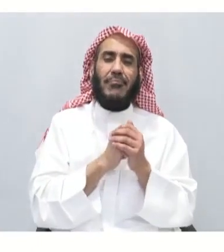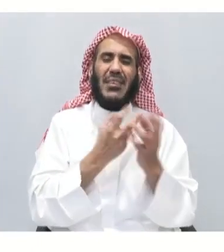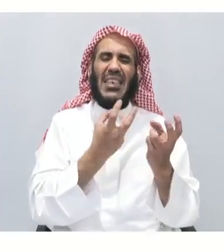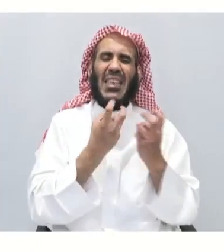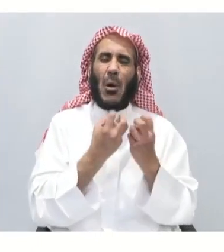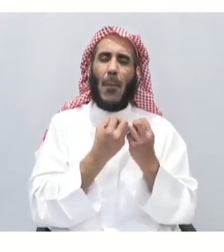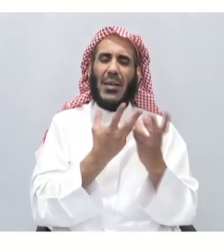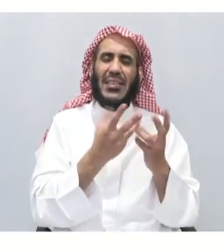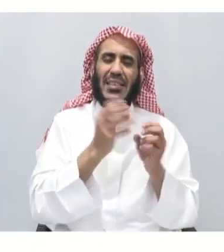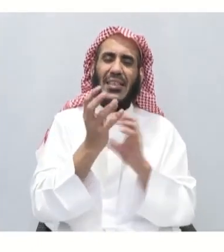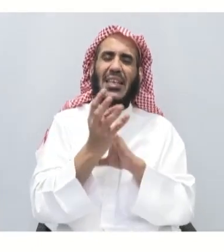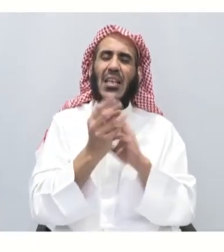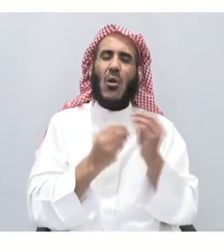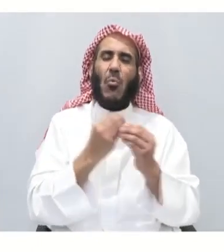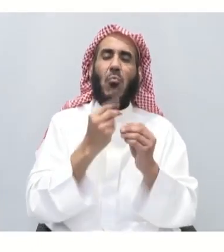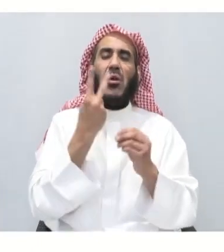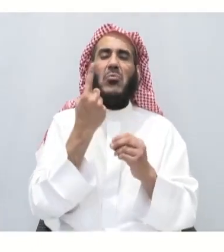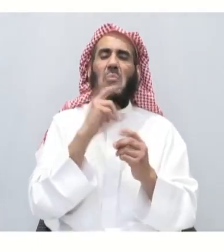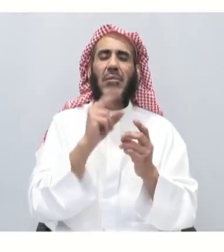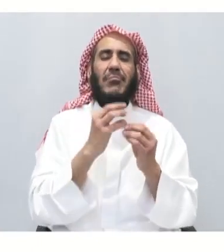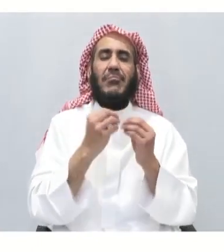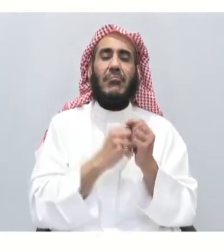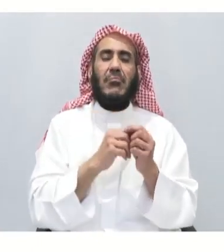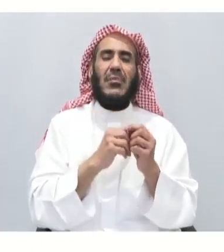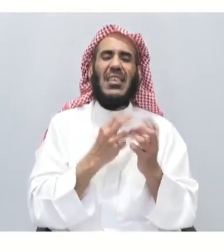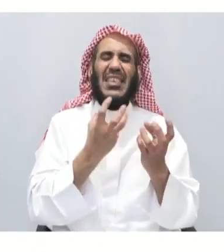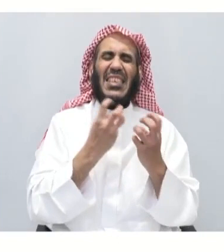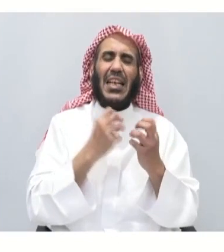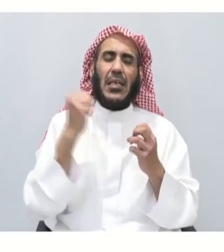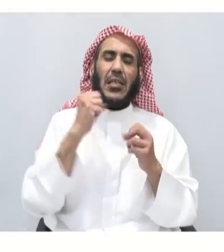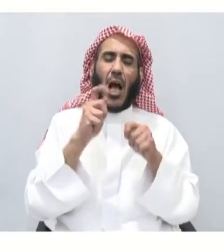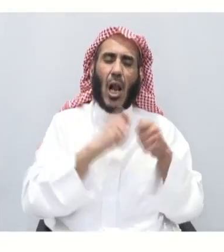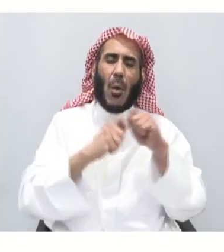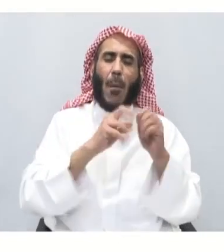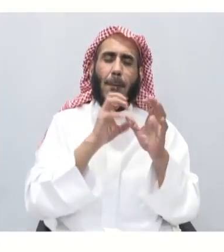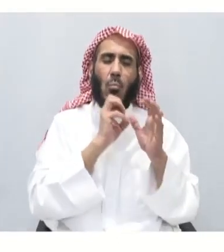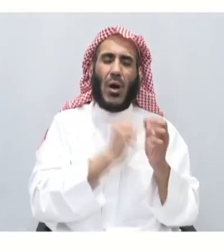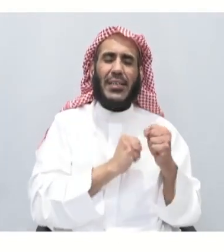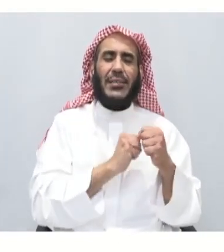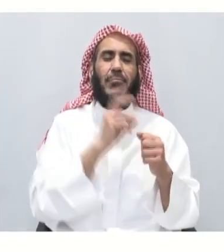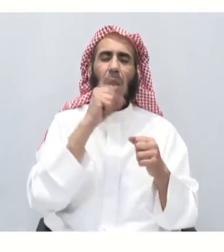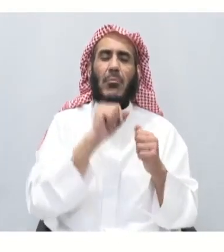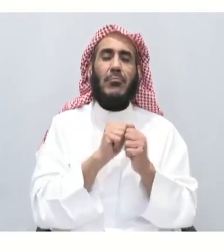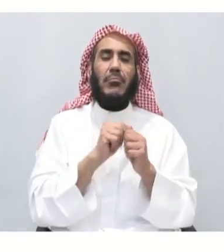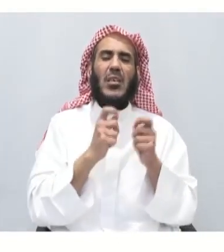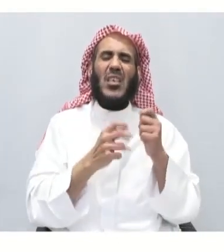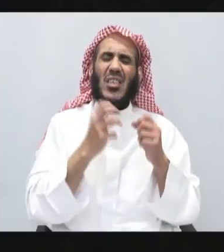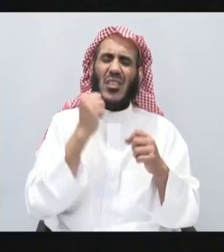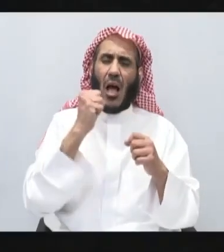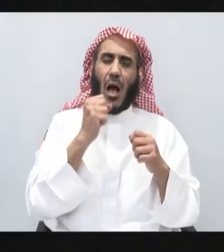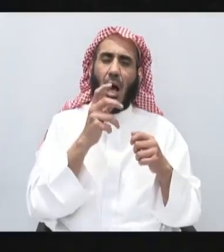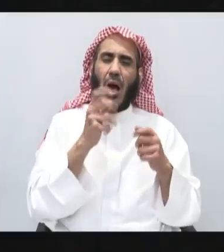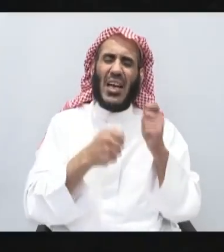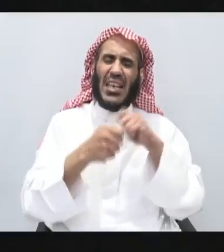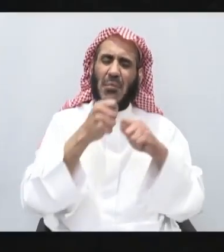وانبساط للعضل التين بوقت واحد استهلاك الطاقه الكيميائيه المخزنه لابد ان يكون لدي طاقه كيميائيه